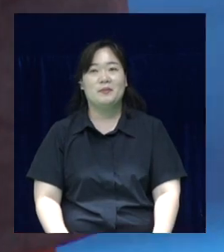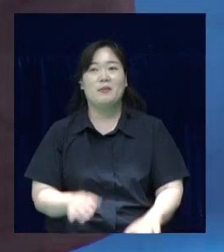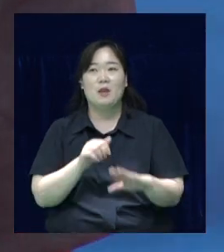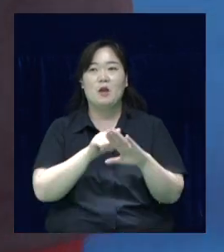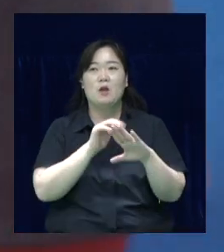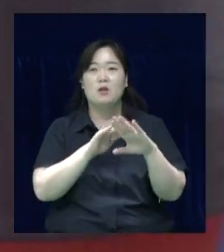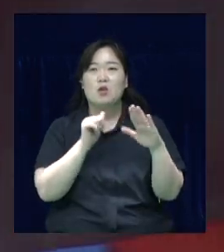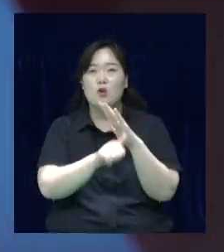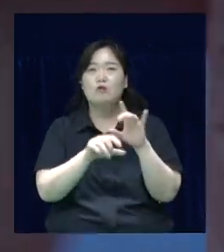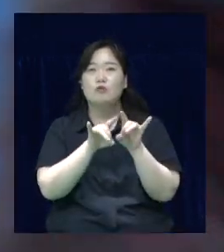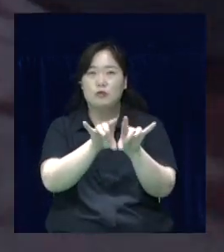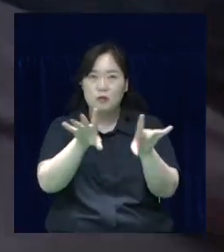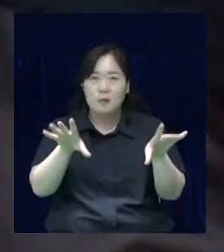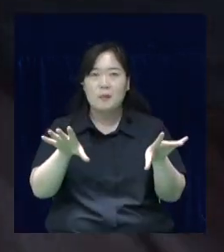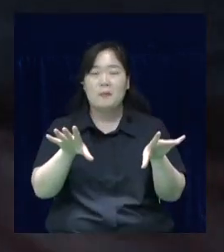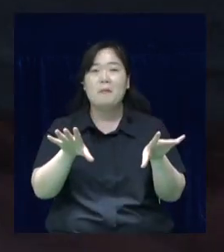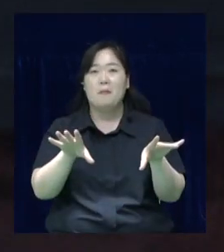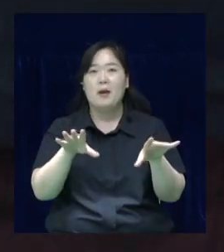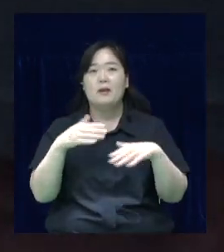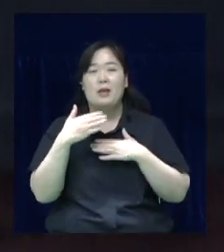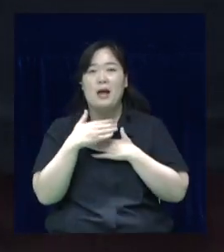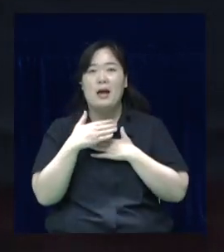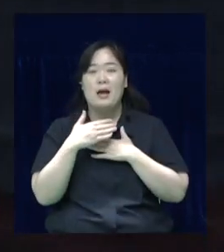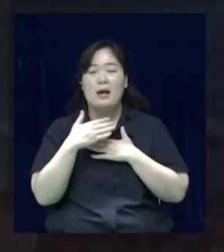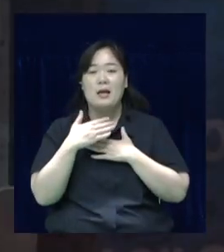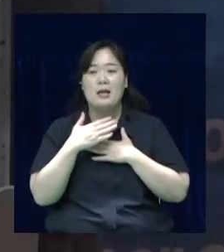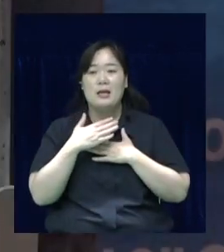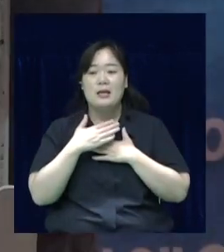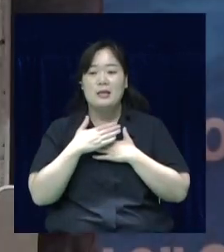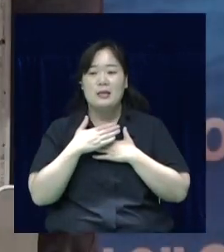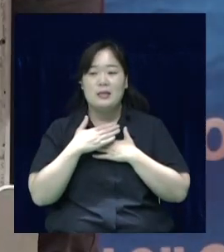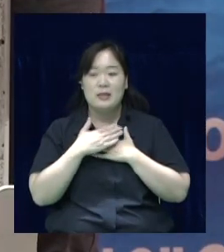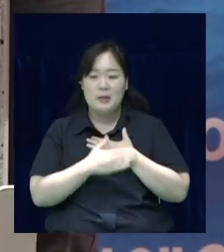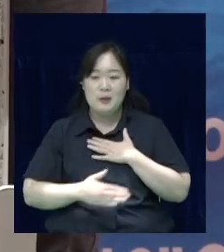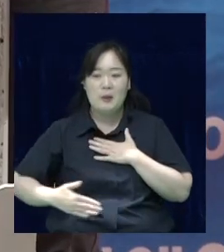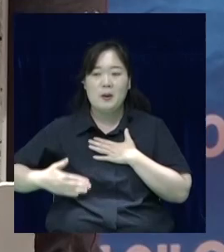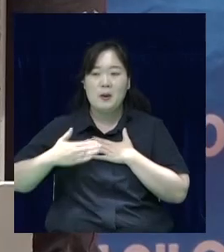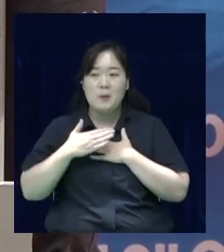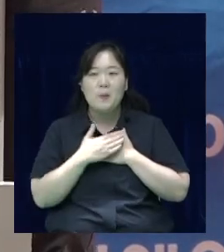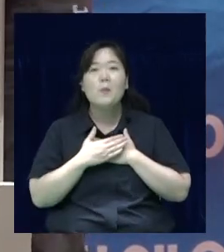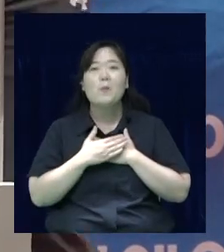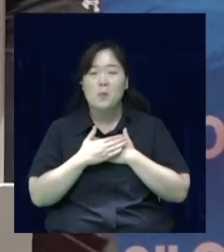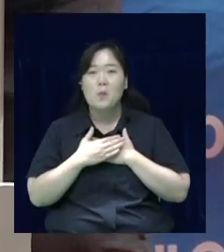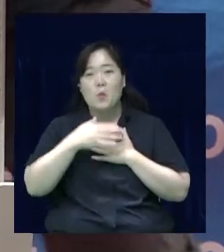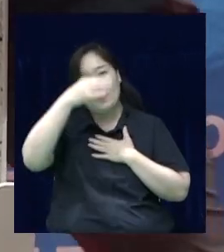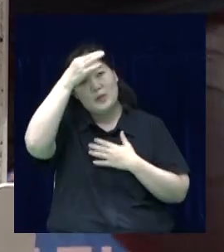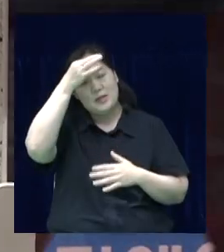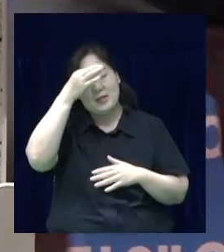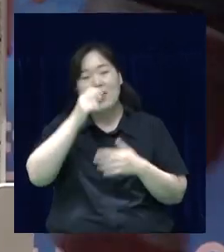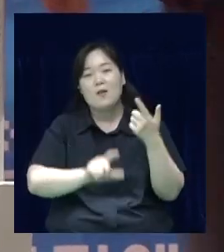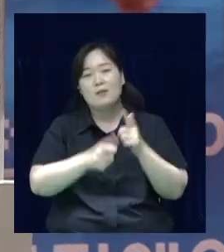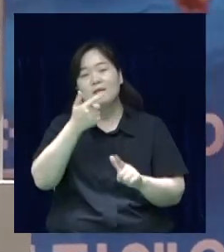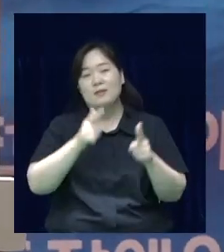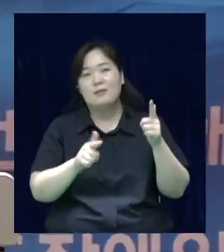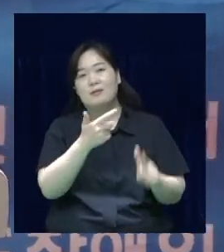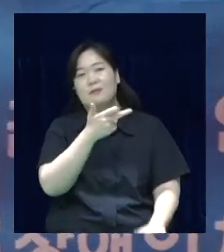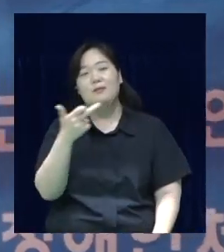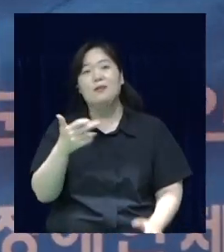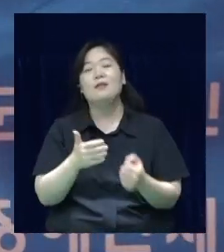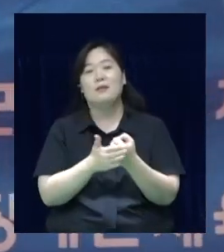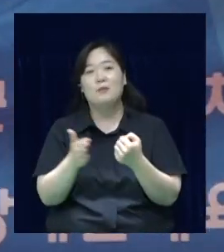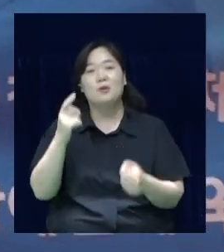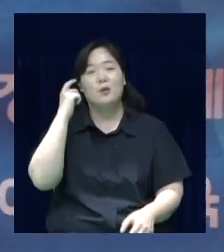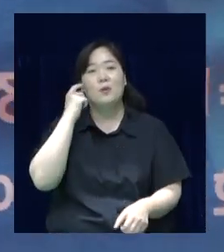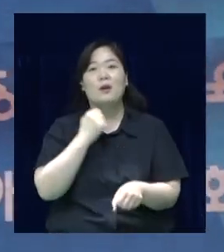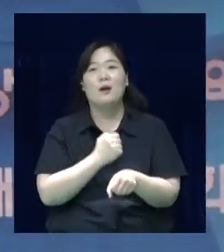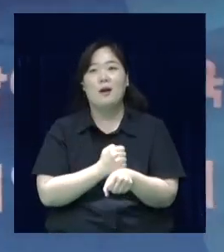경력이 지금 나와 있지는 않는데 지금 네. 이 선수도 신인 선수로 발각됩니다. 그렇죠. 음성고등학교 예, 고등학생이고 신인 선수로 발굴해서